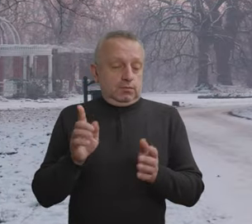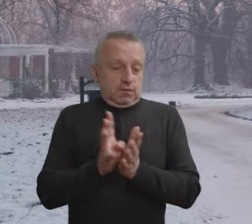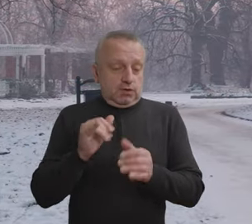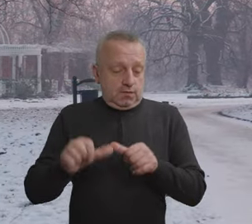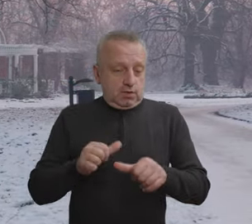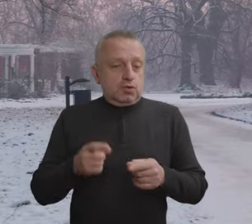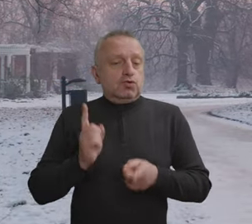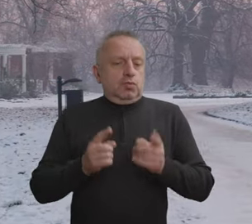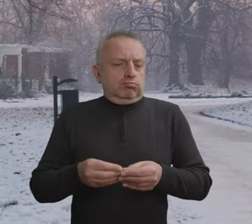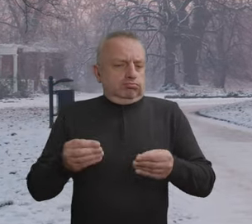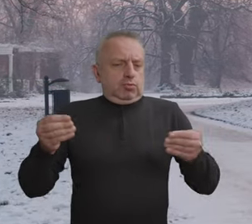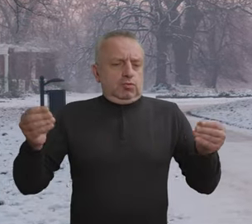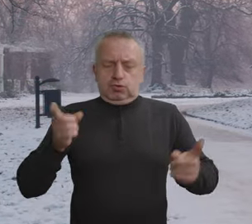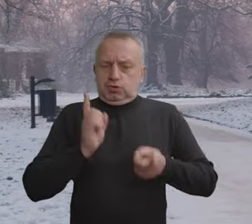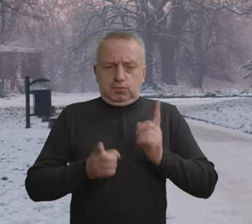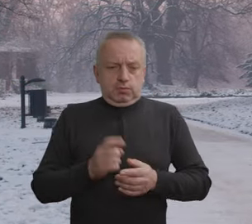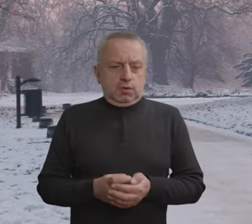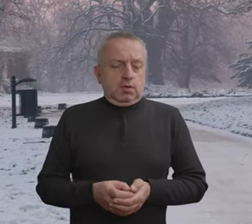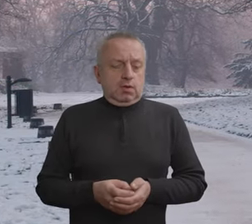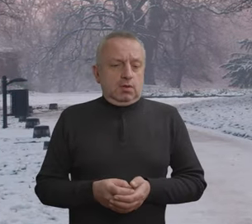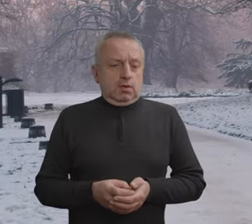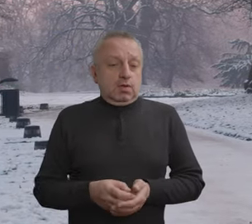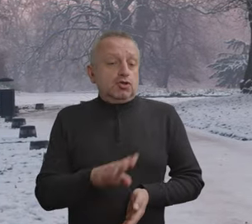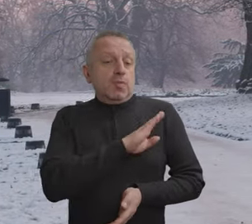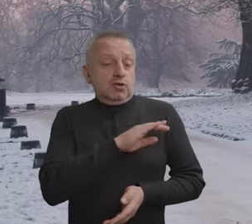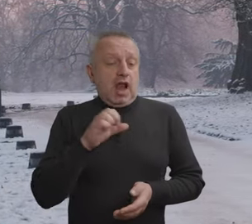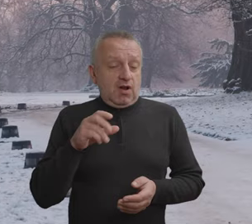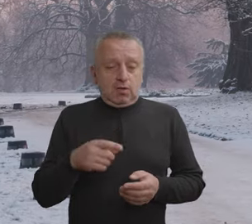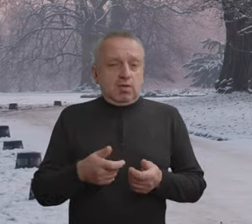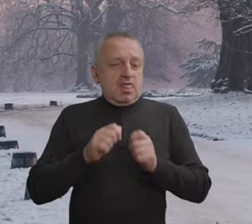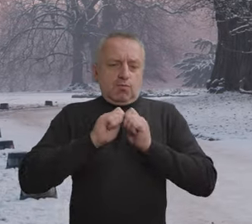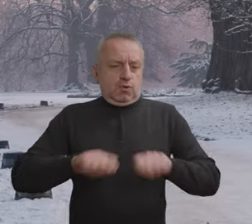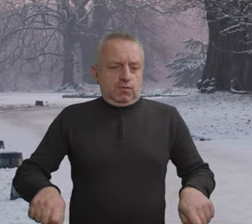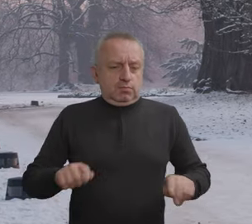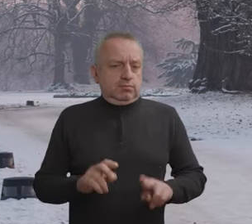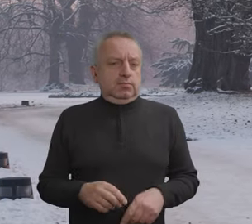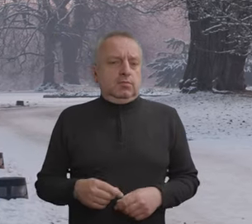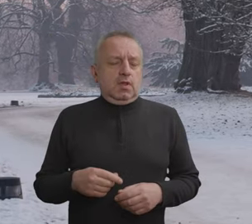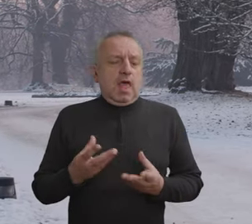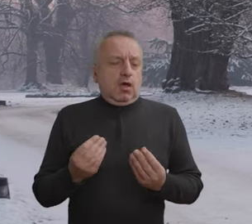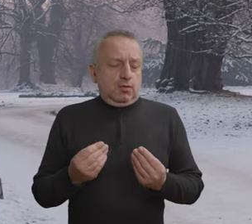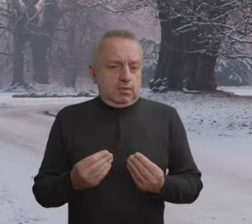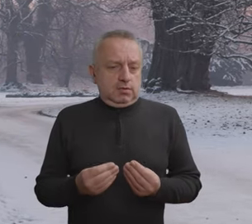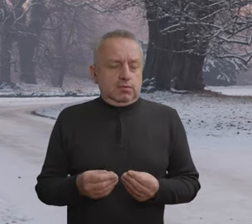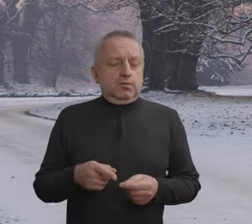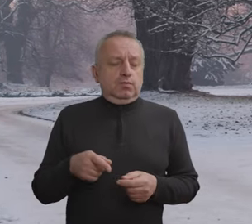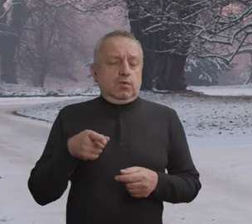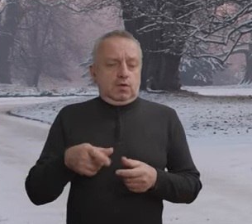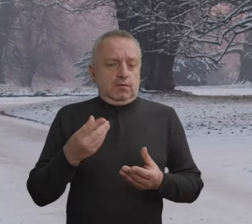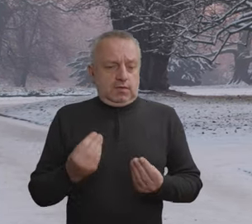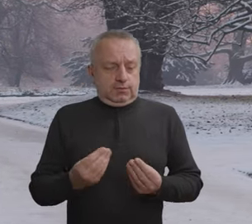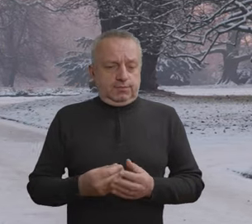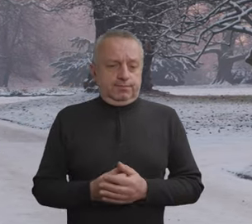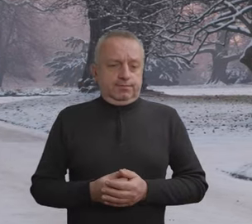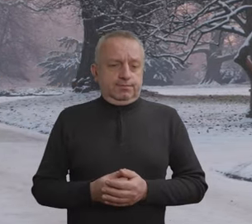i szybko, dynamicznie się rozwijał. Śmierć Alfreda Potockiego nie przerwała pasmo sukcesów ekonomicznych